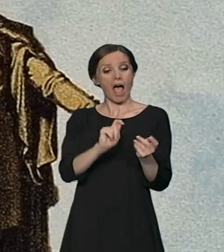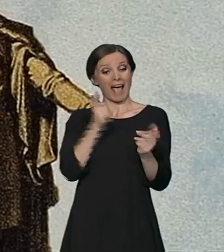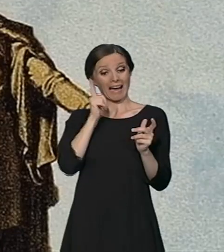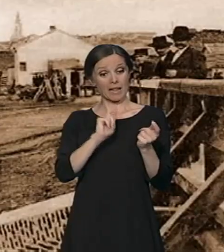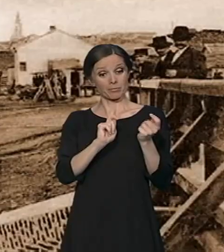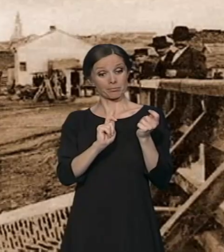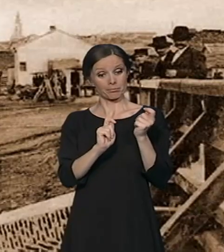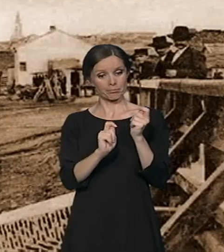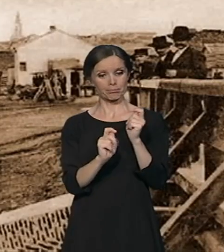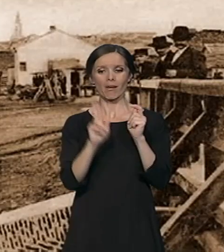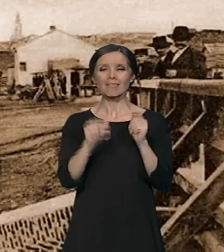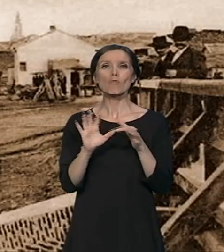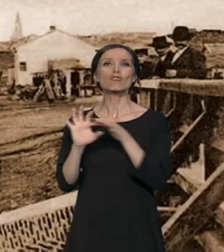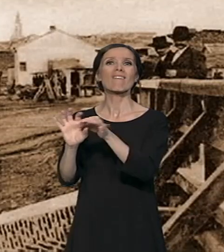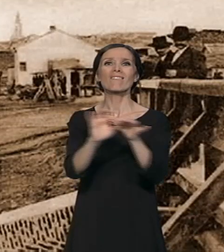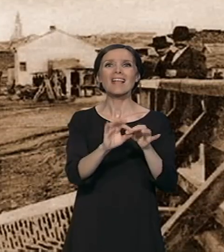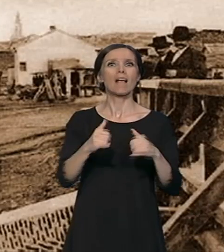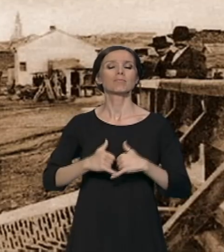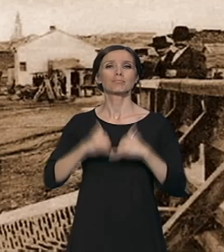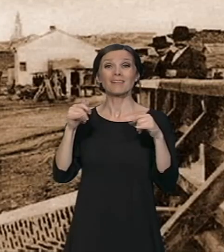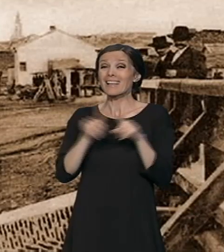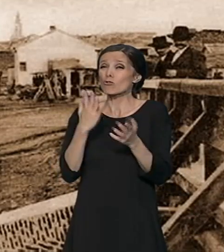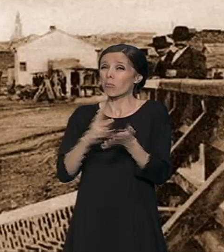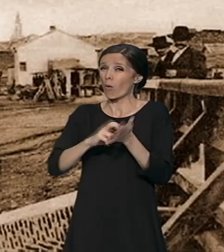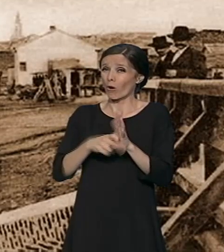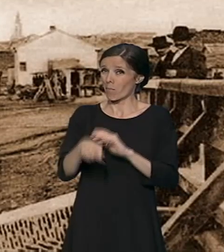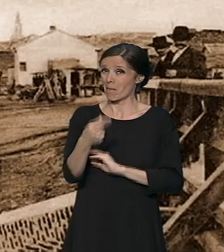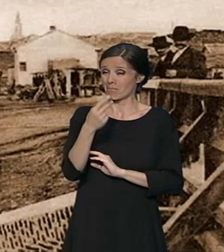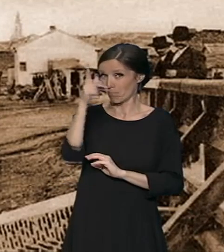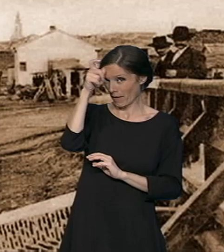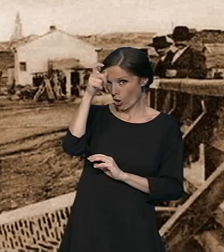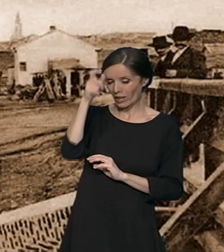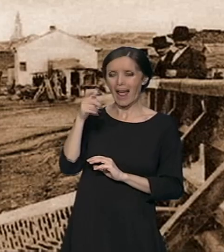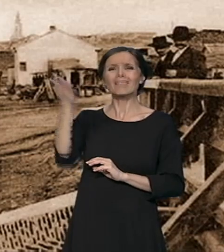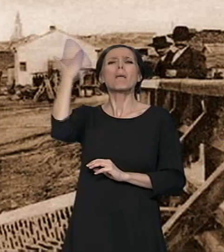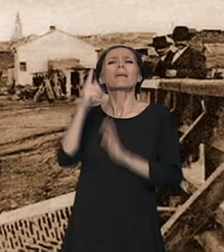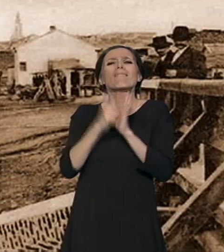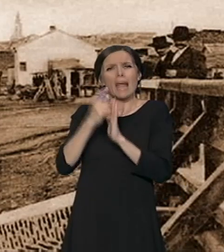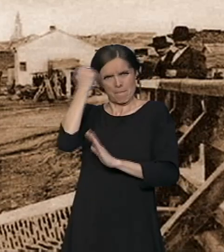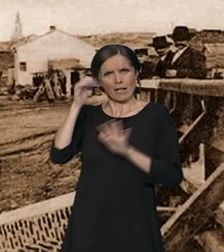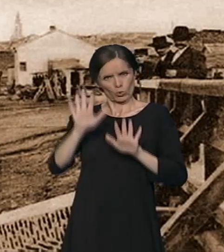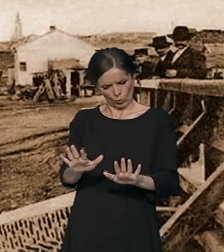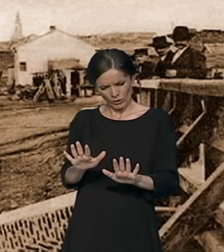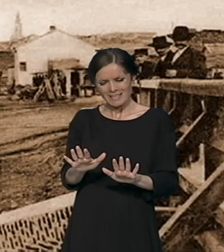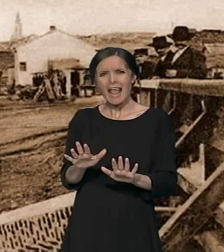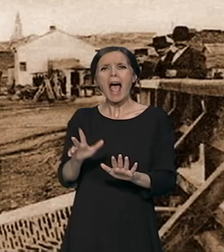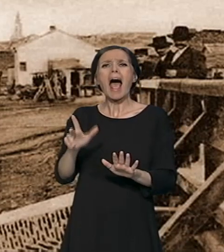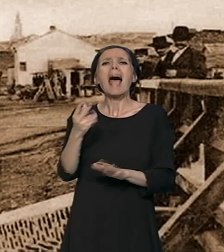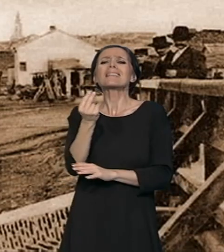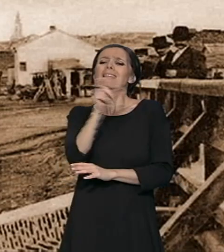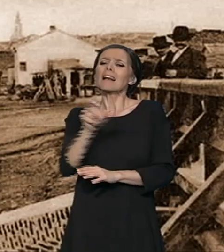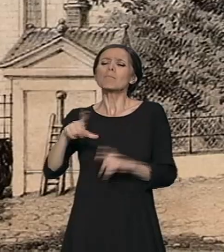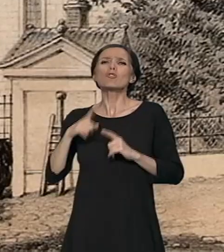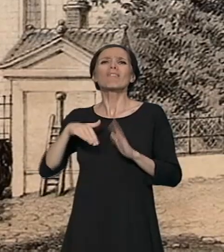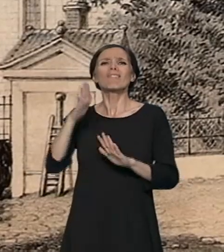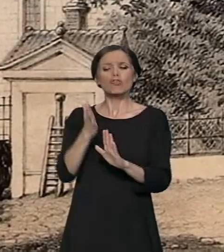To je bio problem i u Beogradu, gde je srpska strana grada bila samo prema ovoj Savskoj